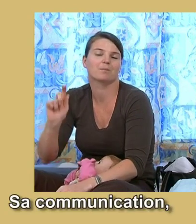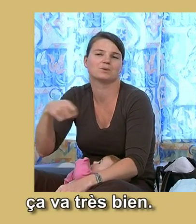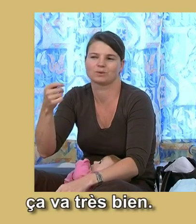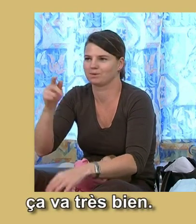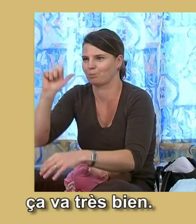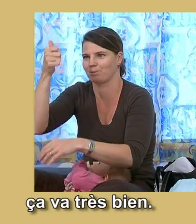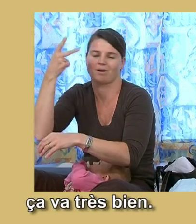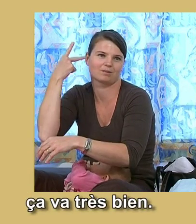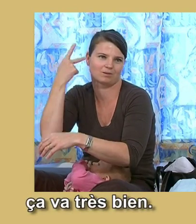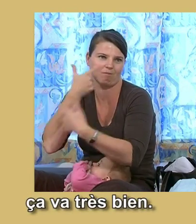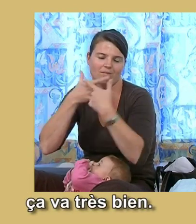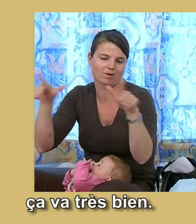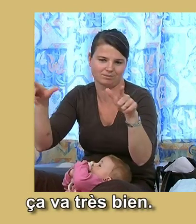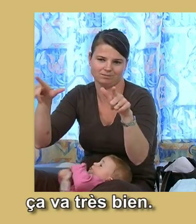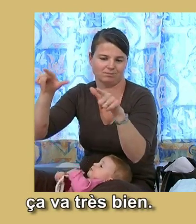ça va très très bien, oui.